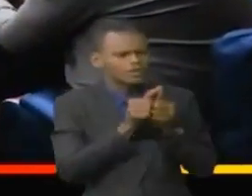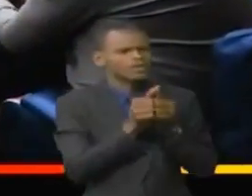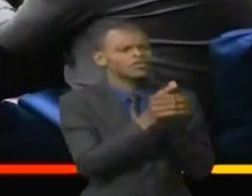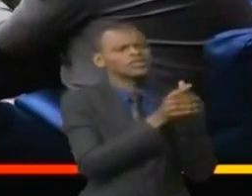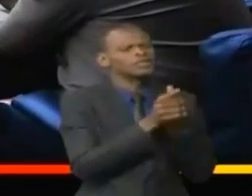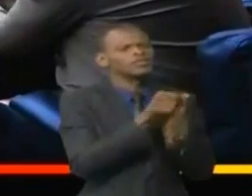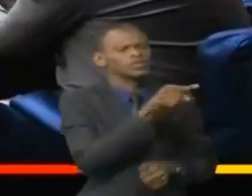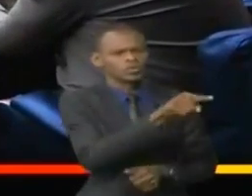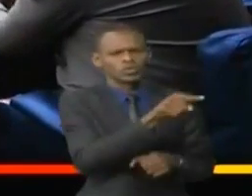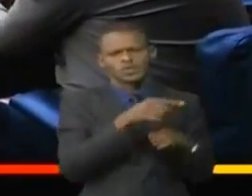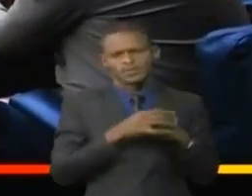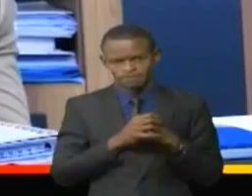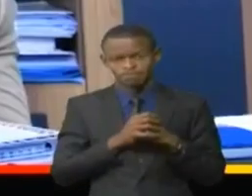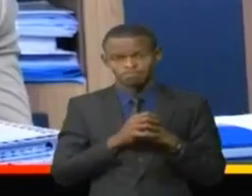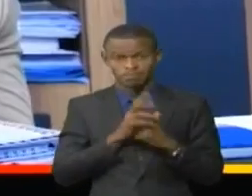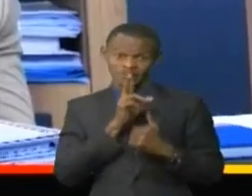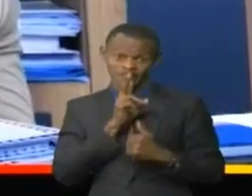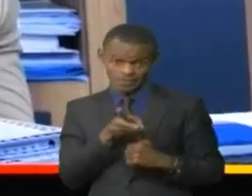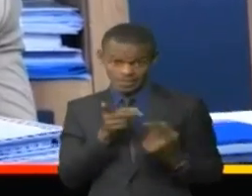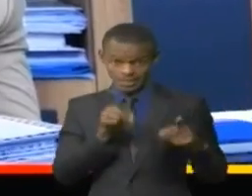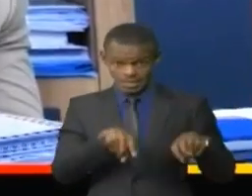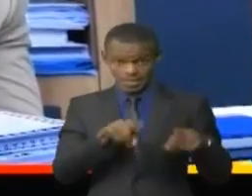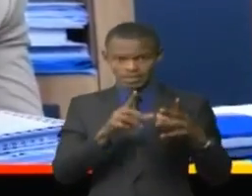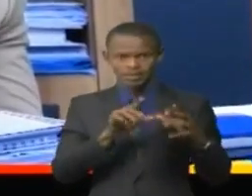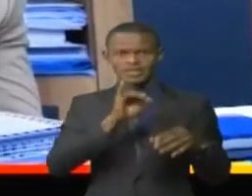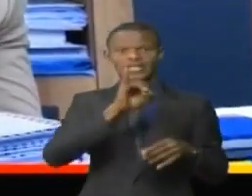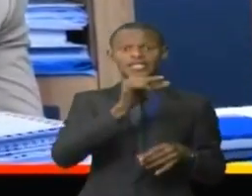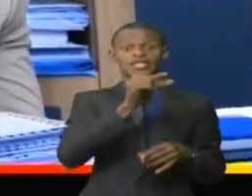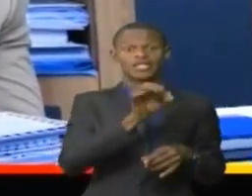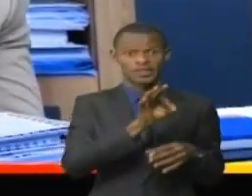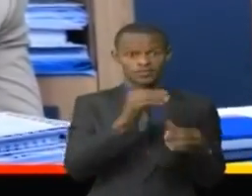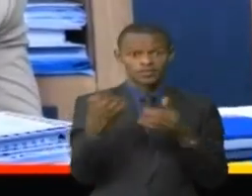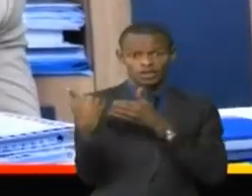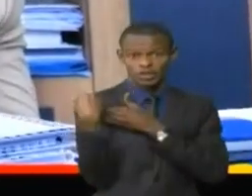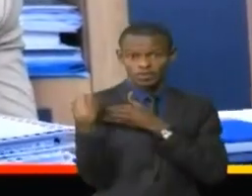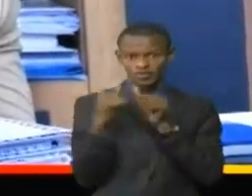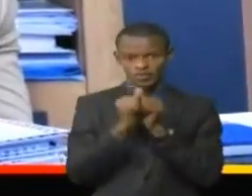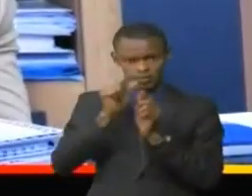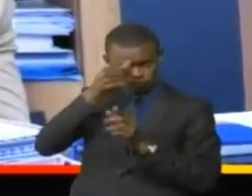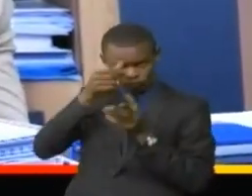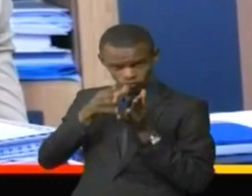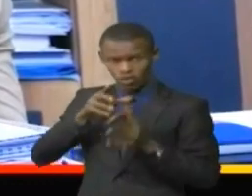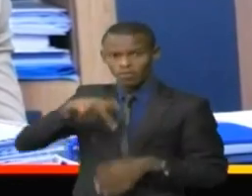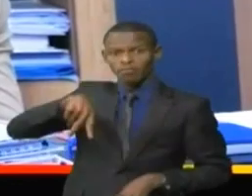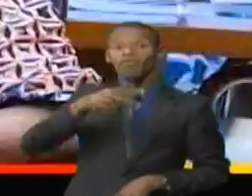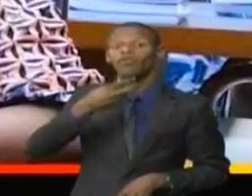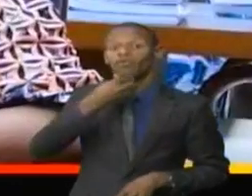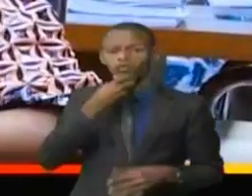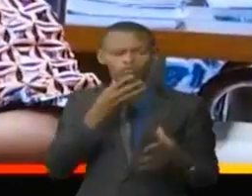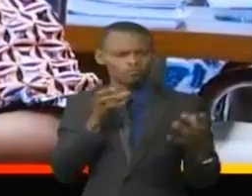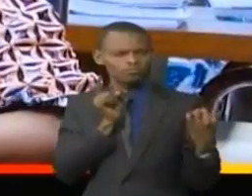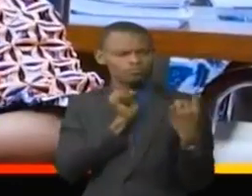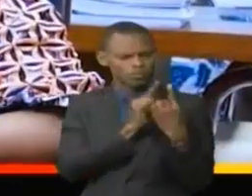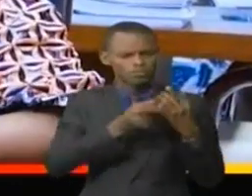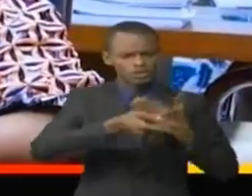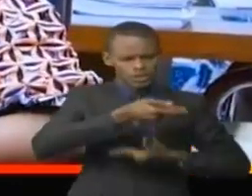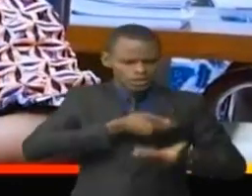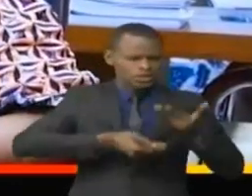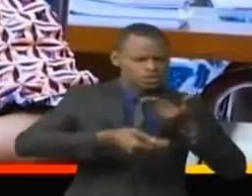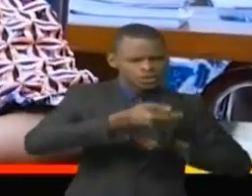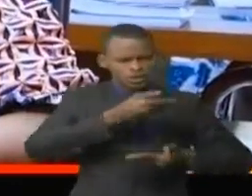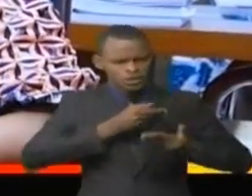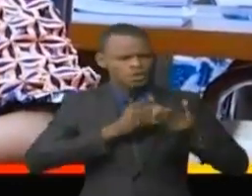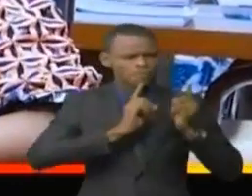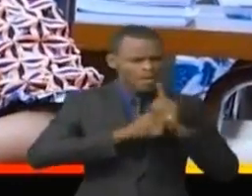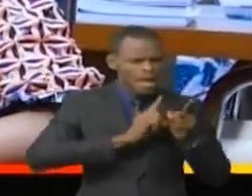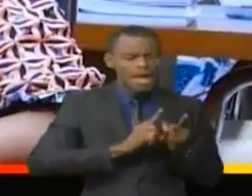Lors de leur échange, l'Inspection générale des finances a donné à Madame le gouverneur l'information selon laquelle le projet